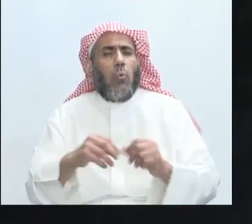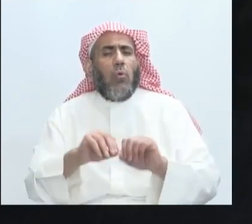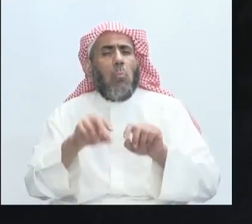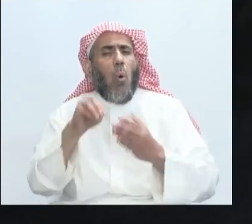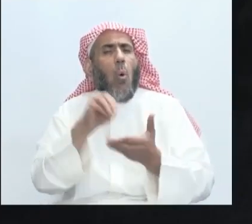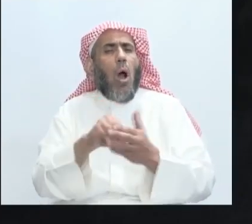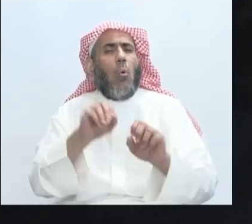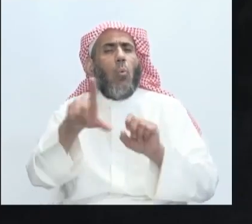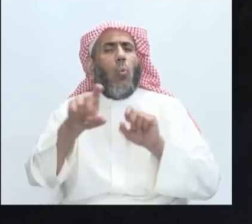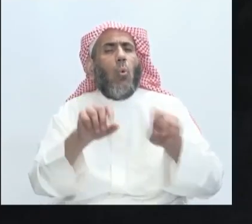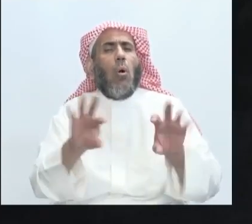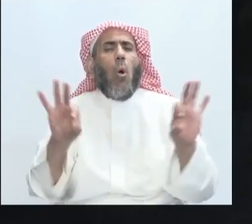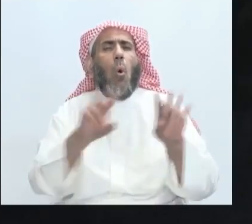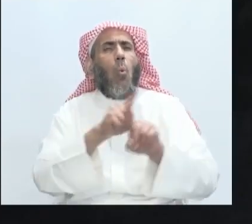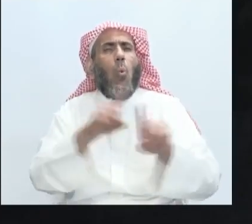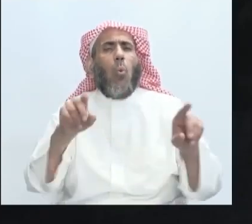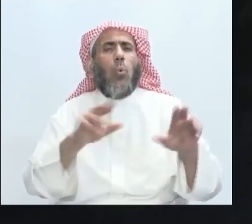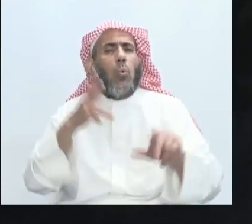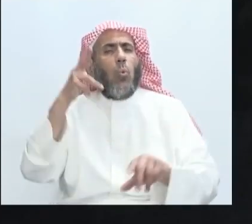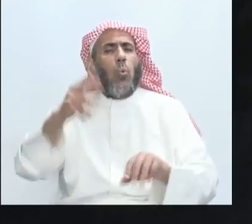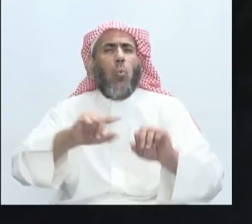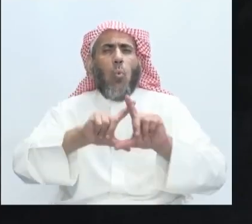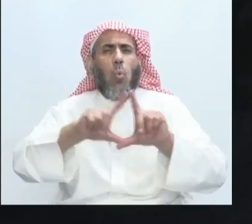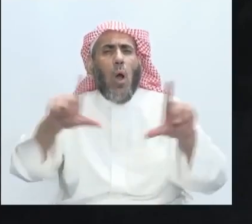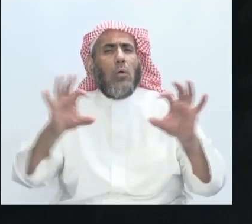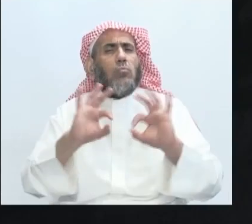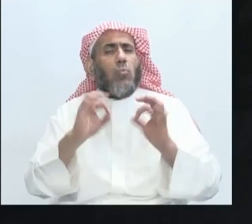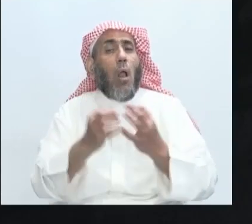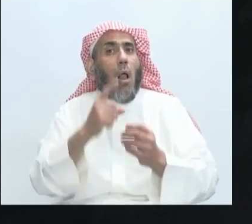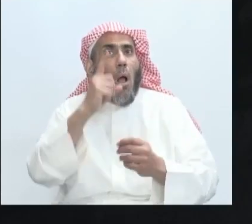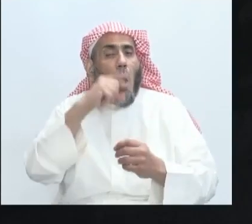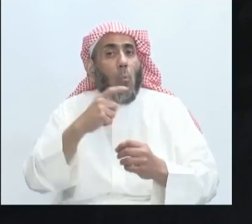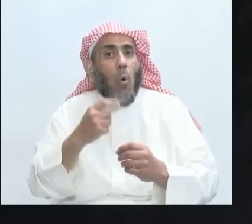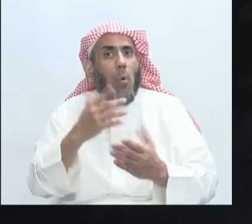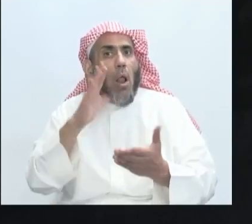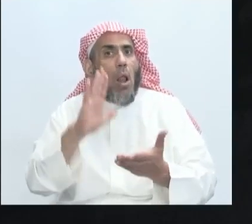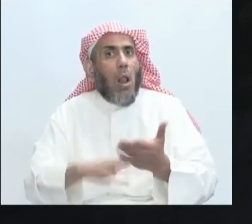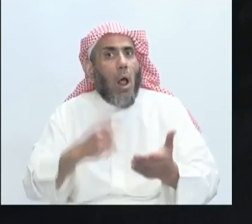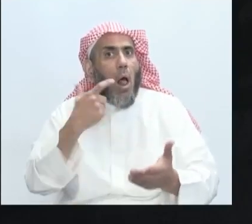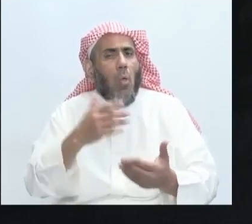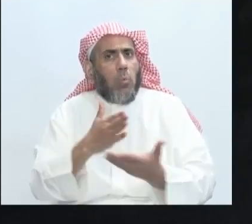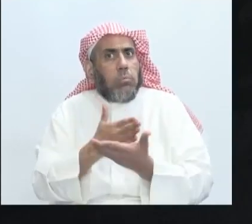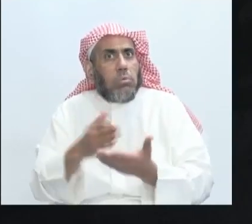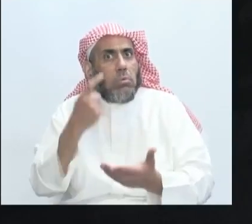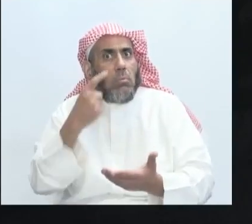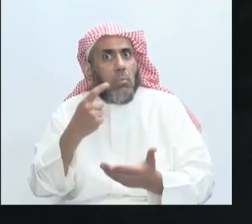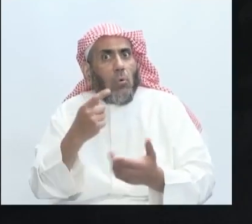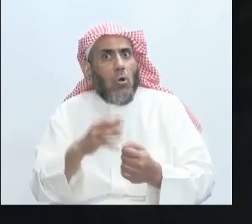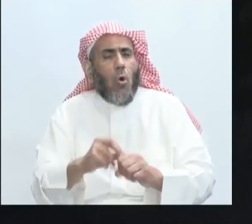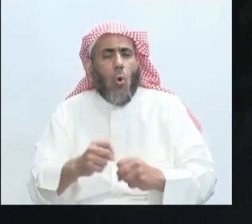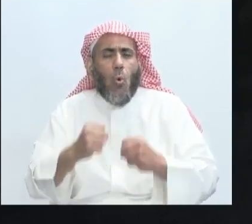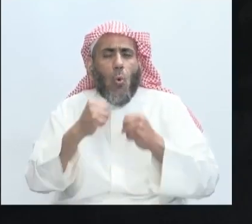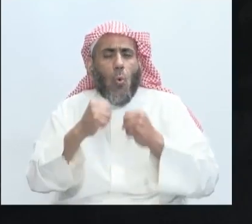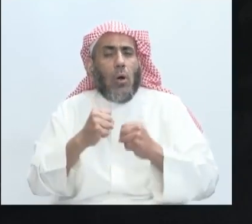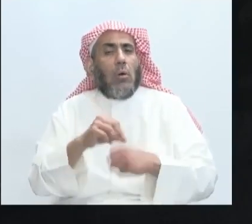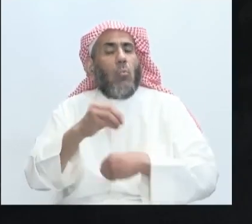مواقع ووسائل التواصل الاجتماعي فلا بد من الحذر تمام الحذر وشديد